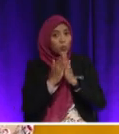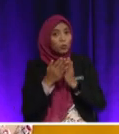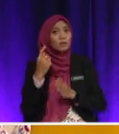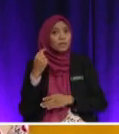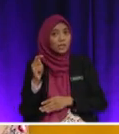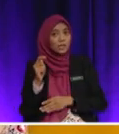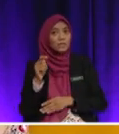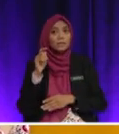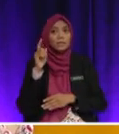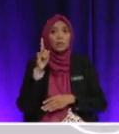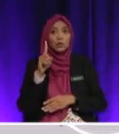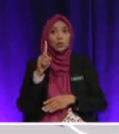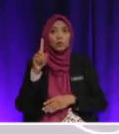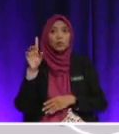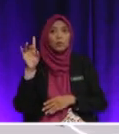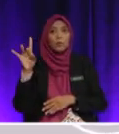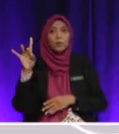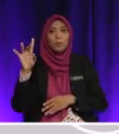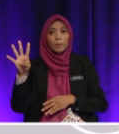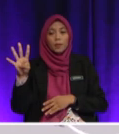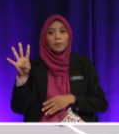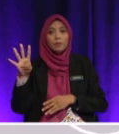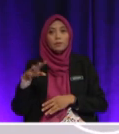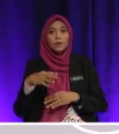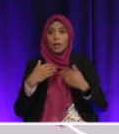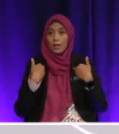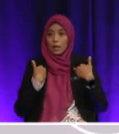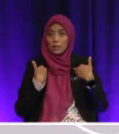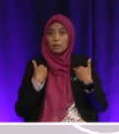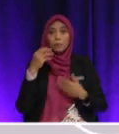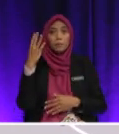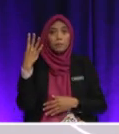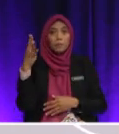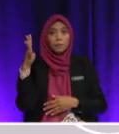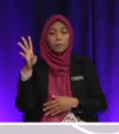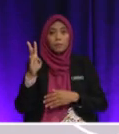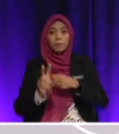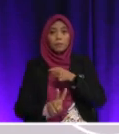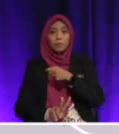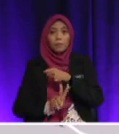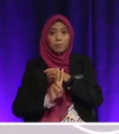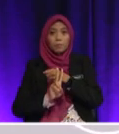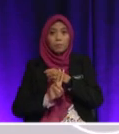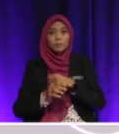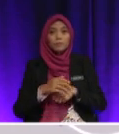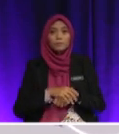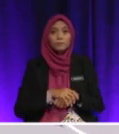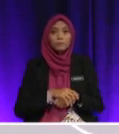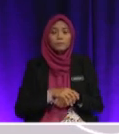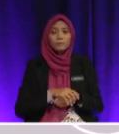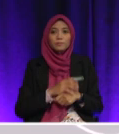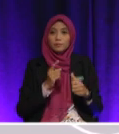buku surat 1 8 4 ya juga ada ya 14 partai politik ini yang pertama adalah Patih kebangsaan Melayu